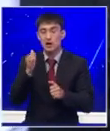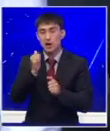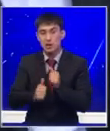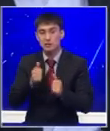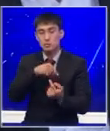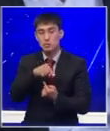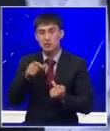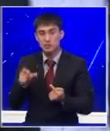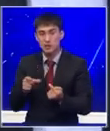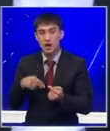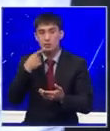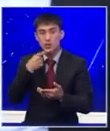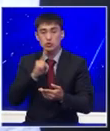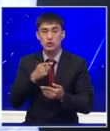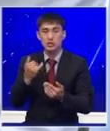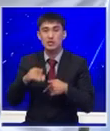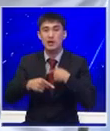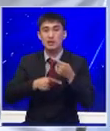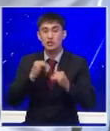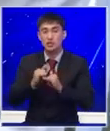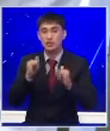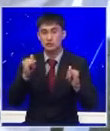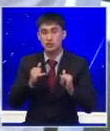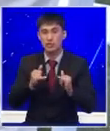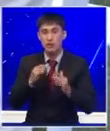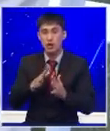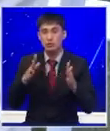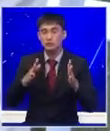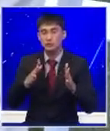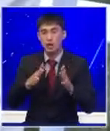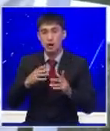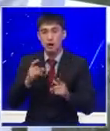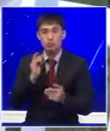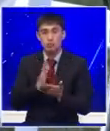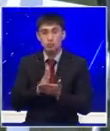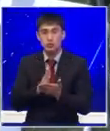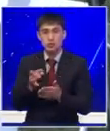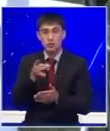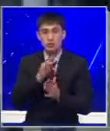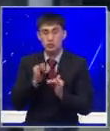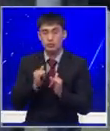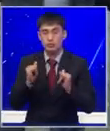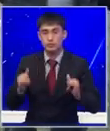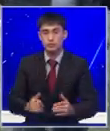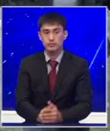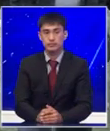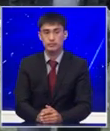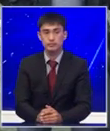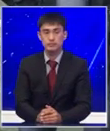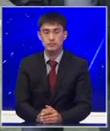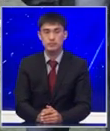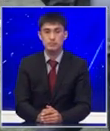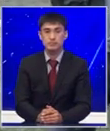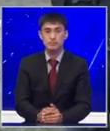каждого предприятия и отметил что их дальнейшее развитие несет существенный характер для региона также здесь кроме